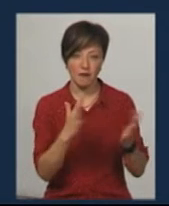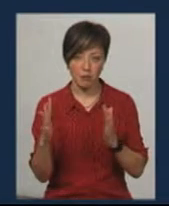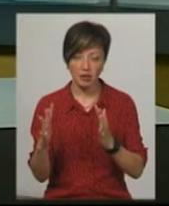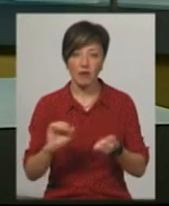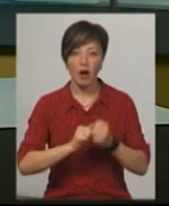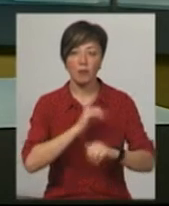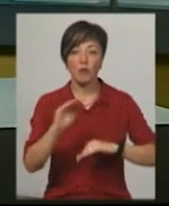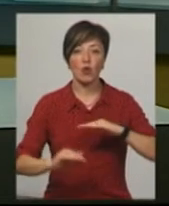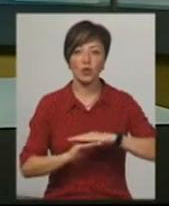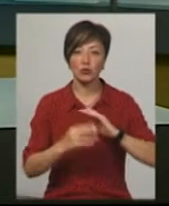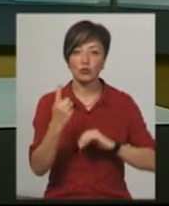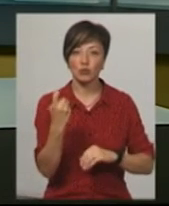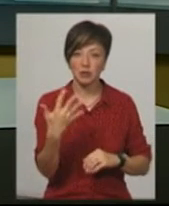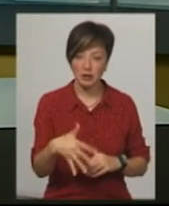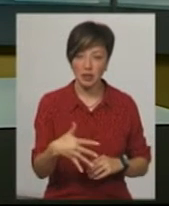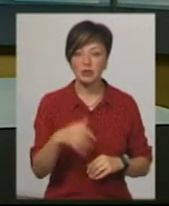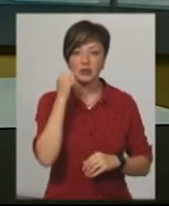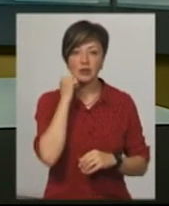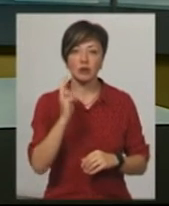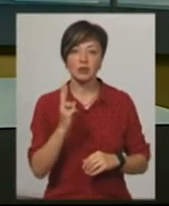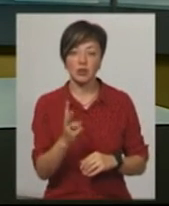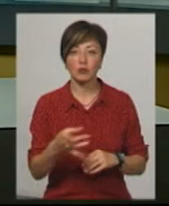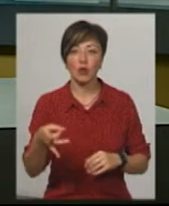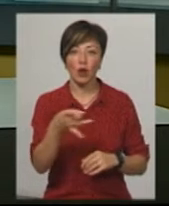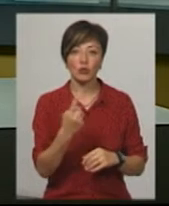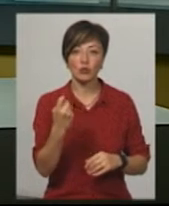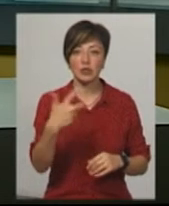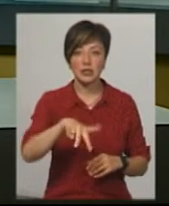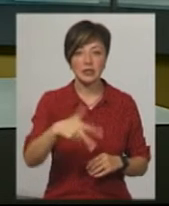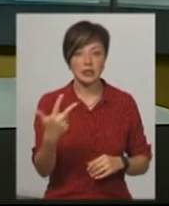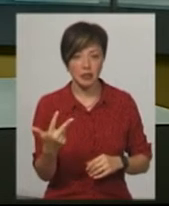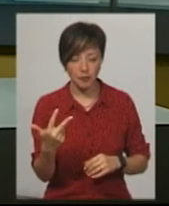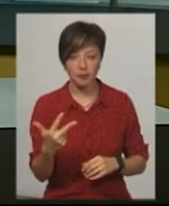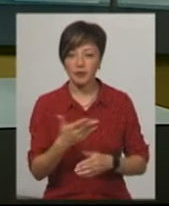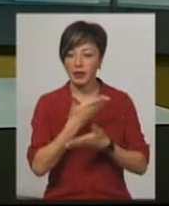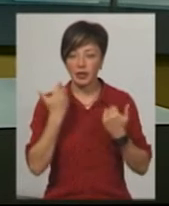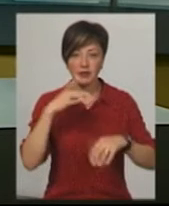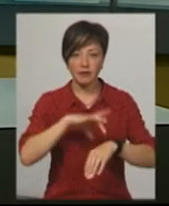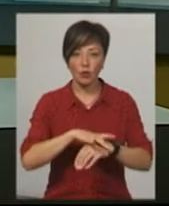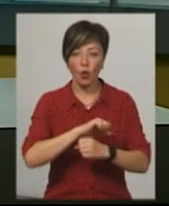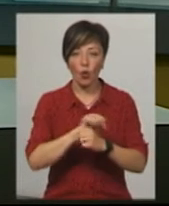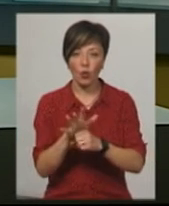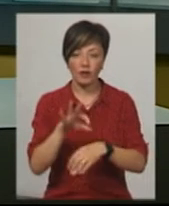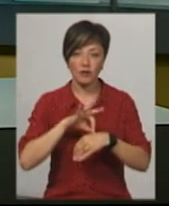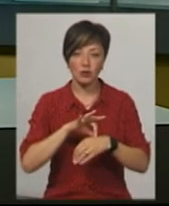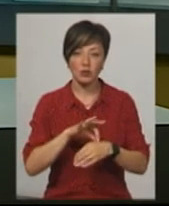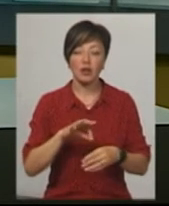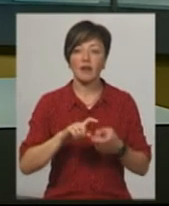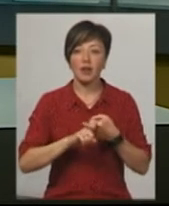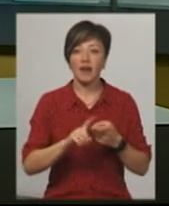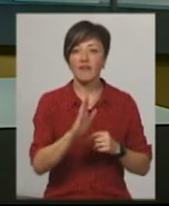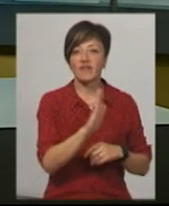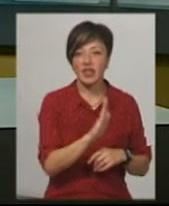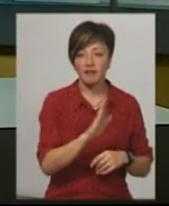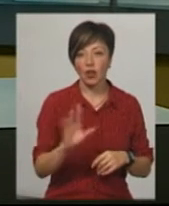У Кам'янець-Подільському – 150, у Старокостянтинівському районі – 133. Не зафіксовано коронавірусної інфекції у Віньковецькому